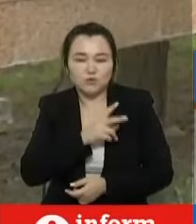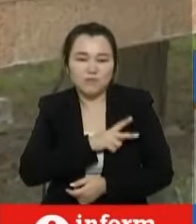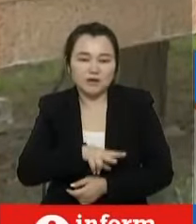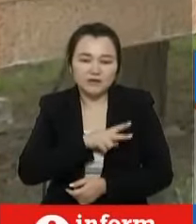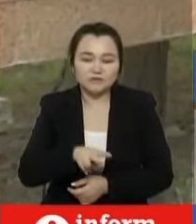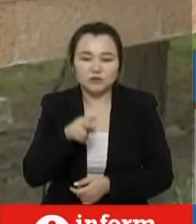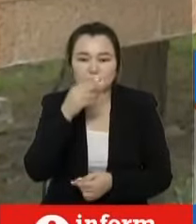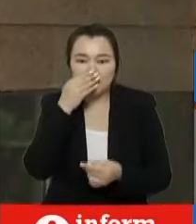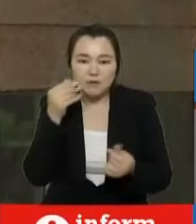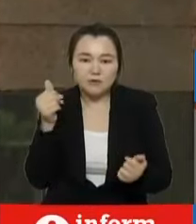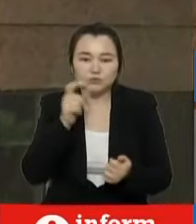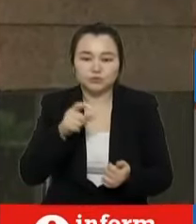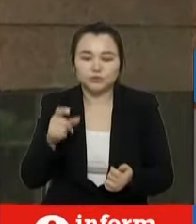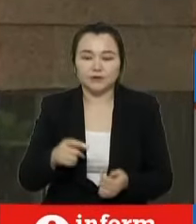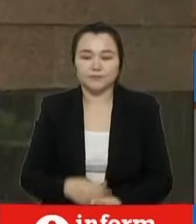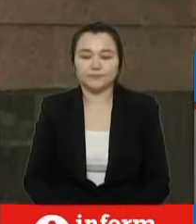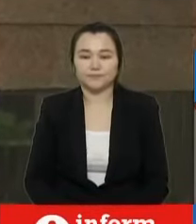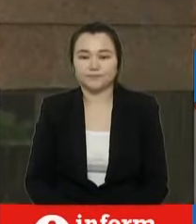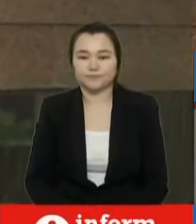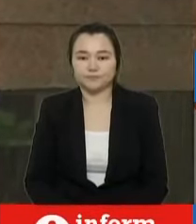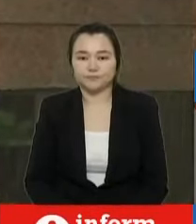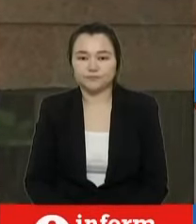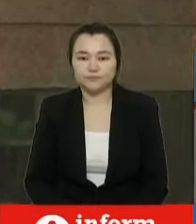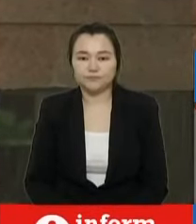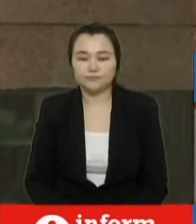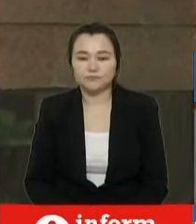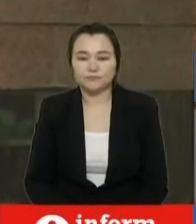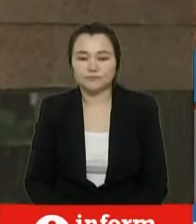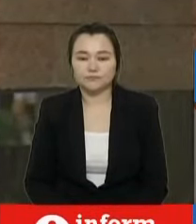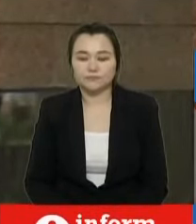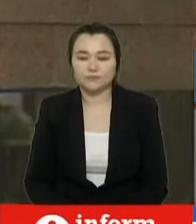и пропавших без вести. Ануар Амангельдинов, Сергей Шуйский, Информбюро.